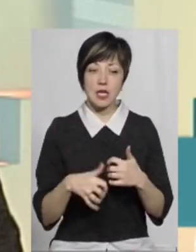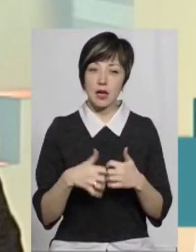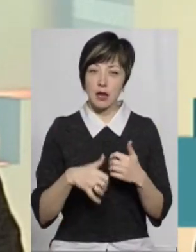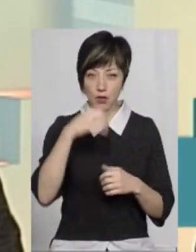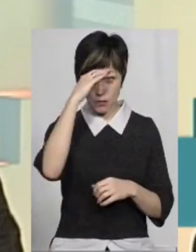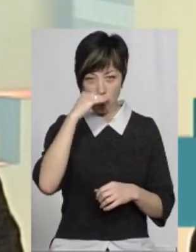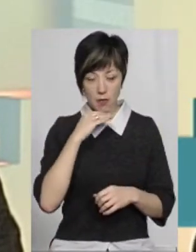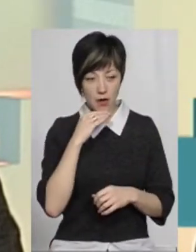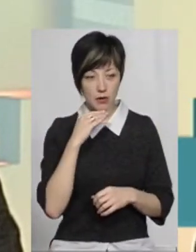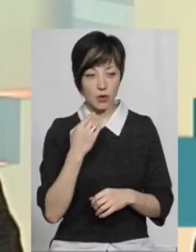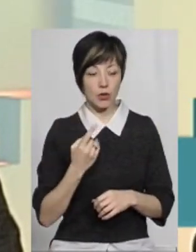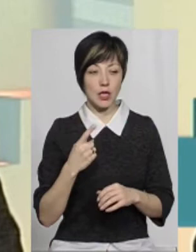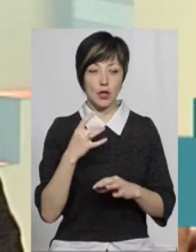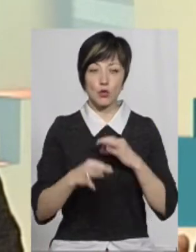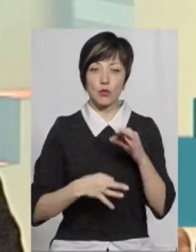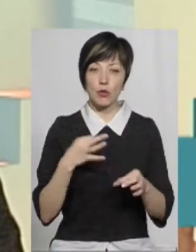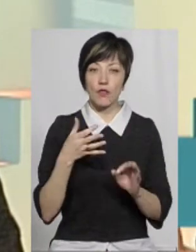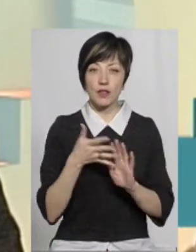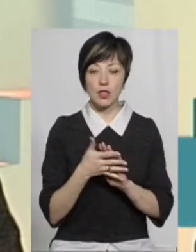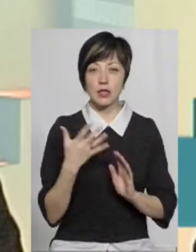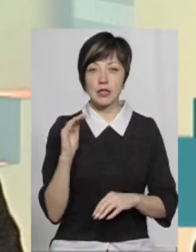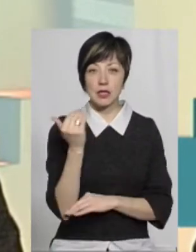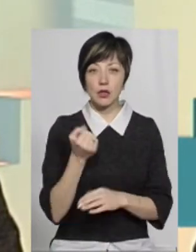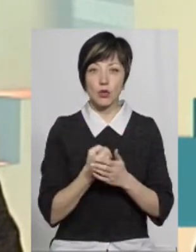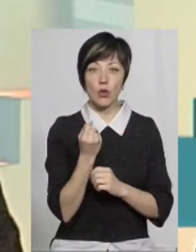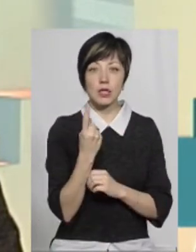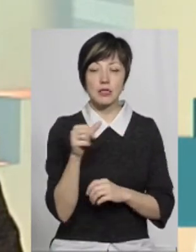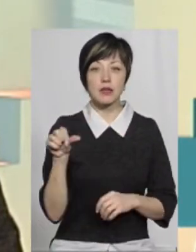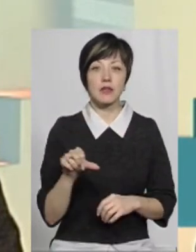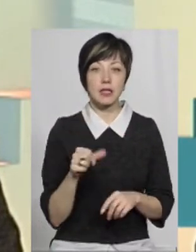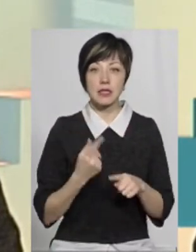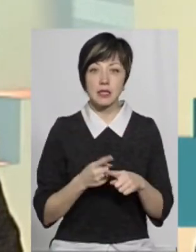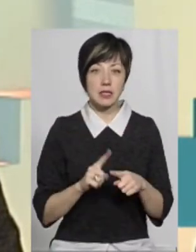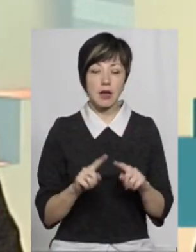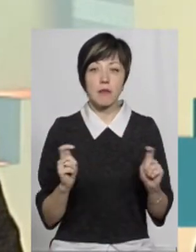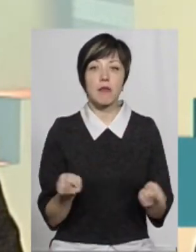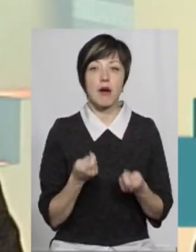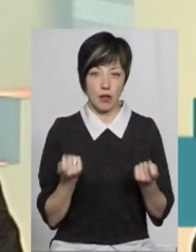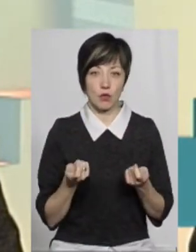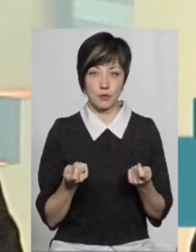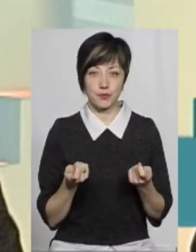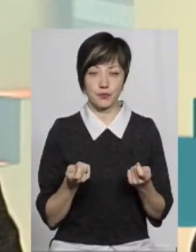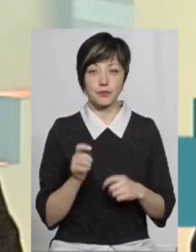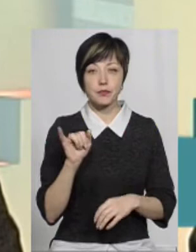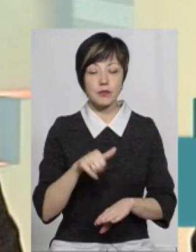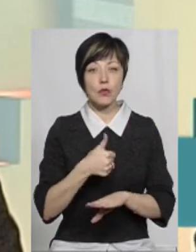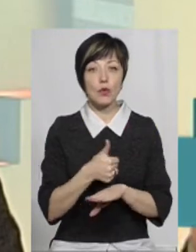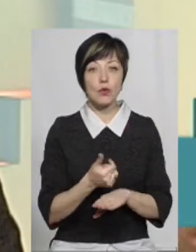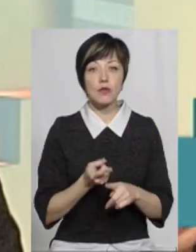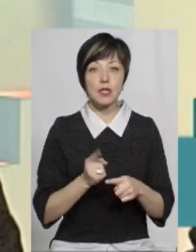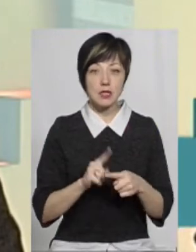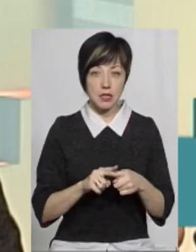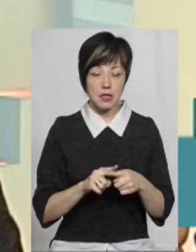середньому батько на добу витрачає на одну свою дитину до 11 хвилин. Це занадто мало. І головне –